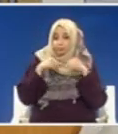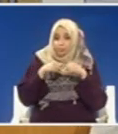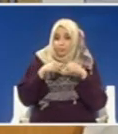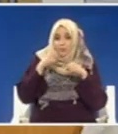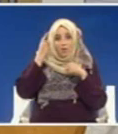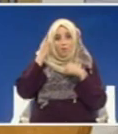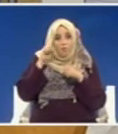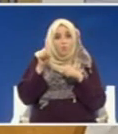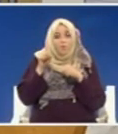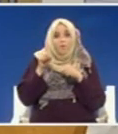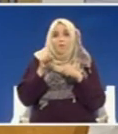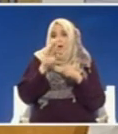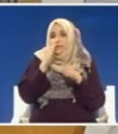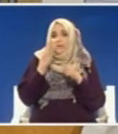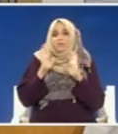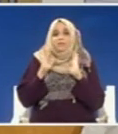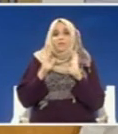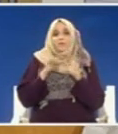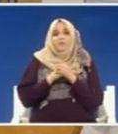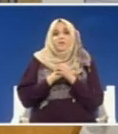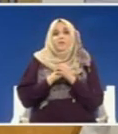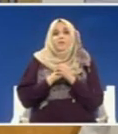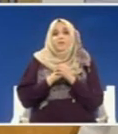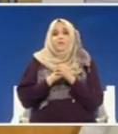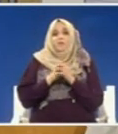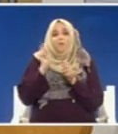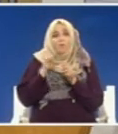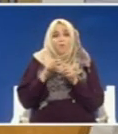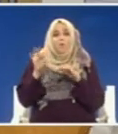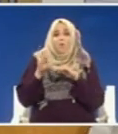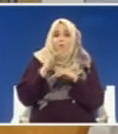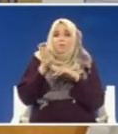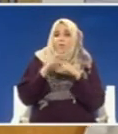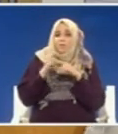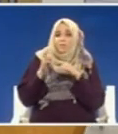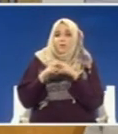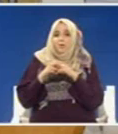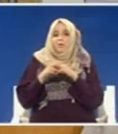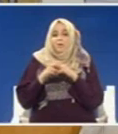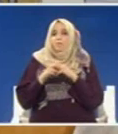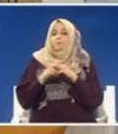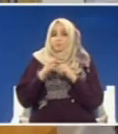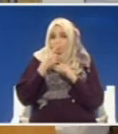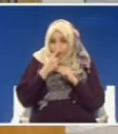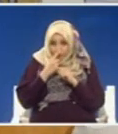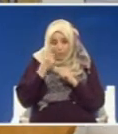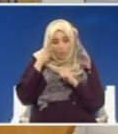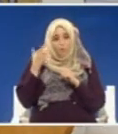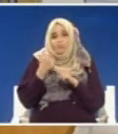ويتفقون على رأي، لا بد أن الخطيبين يخضعان لهذا الرأي المتفق عليه من